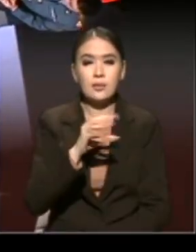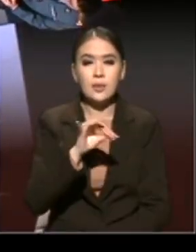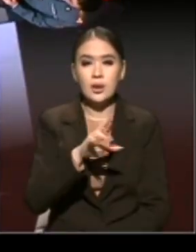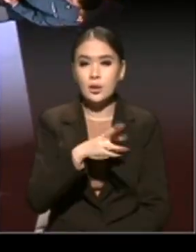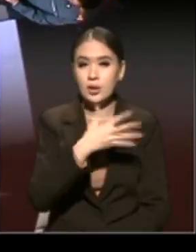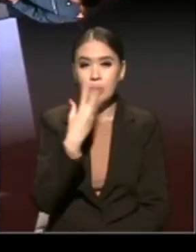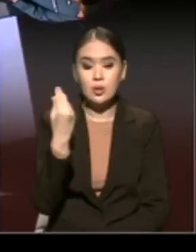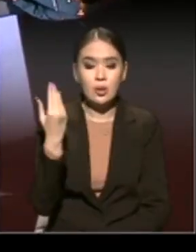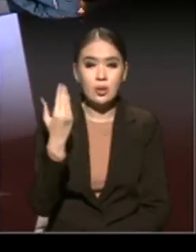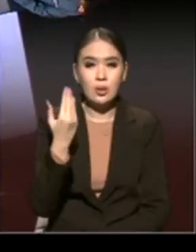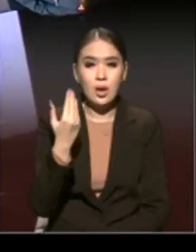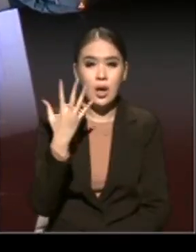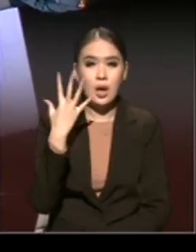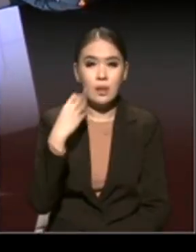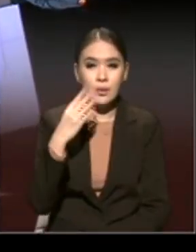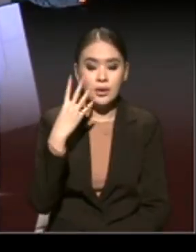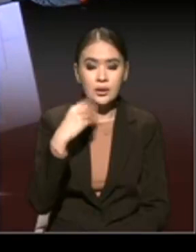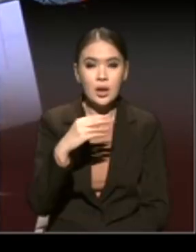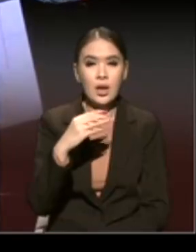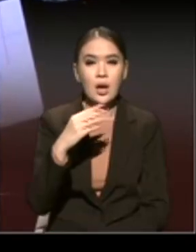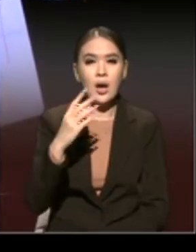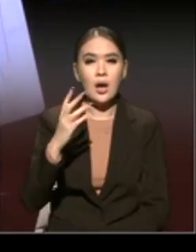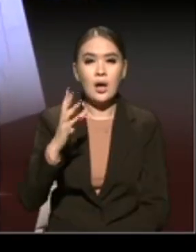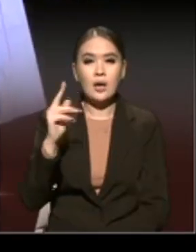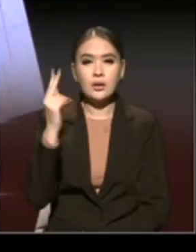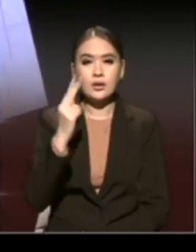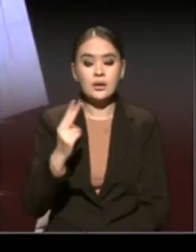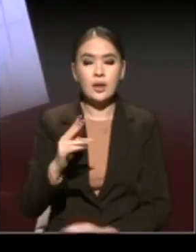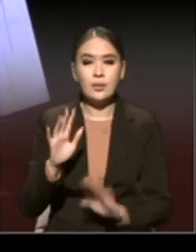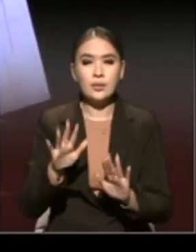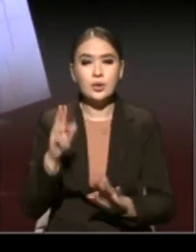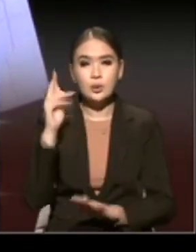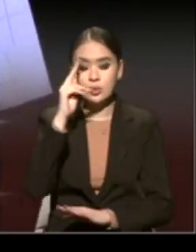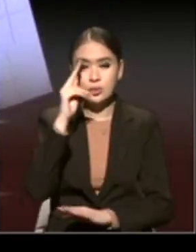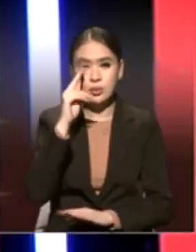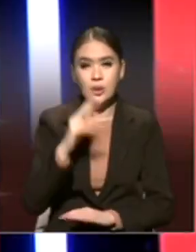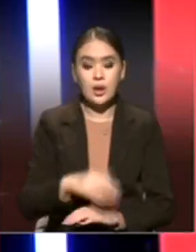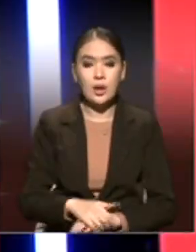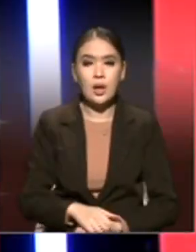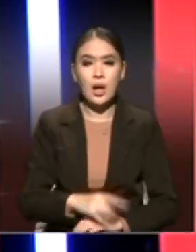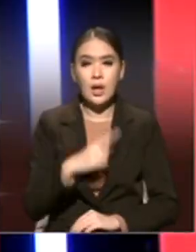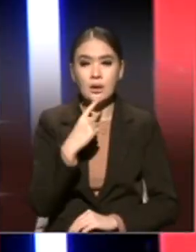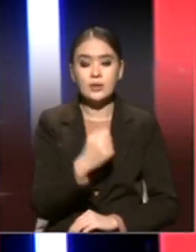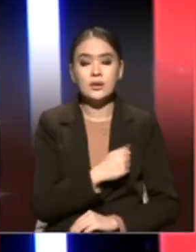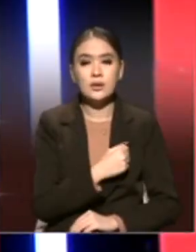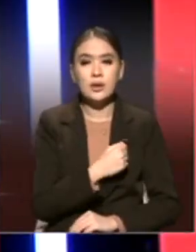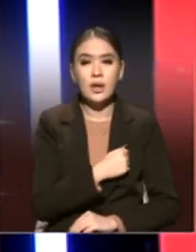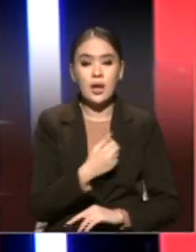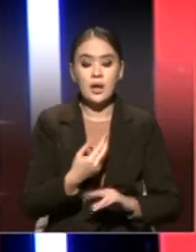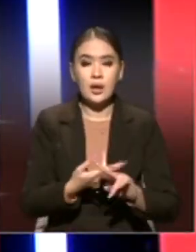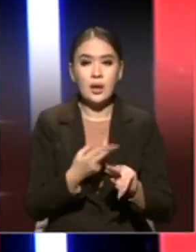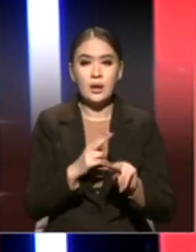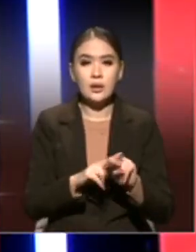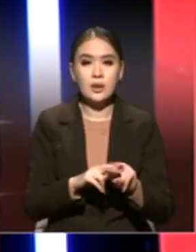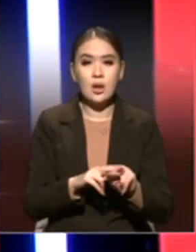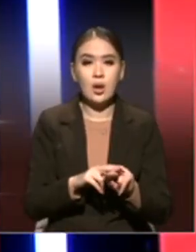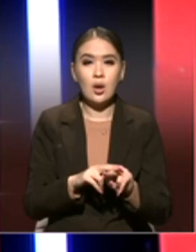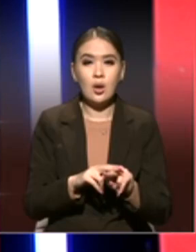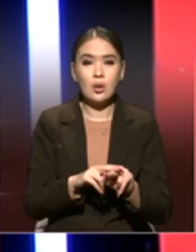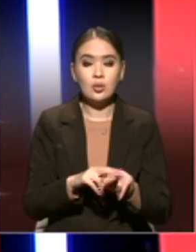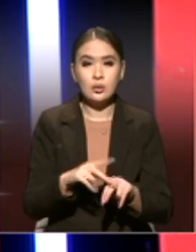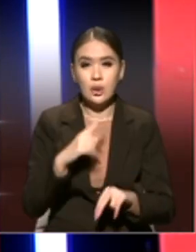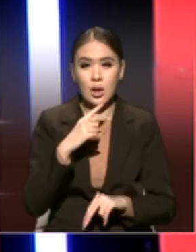Алматыдағы, Астанадағы, Қарағандыдағы. Сонда жаңағы сұрақ мынадай ғой. Әскерден келген азаматтар құзырлы органдарға барғысы келмей ма